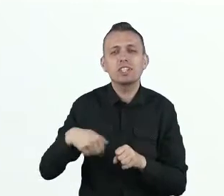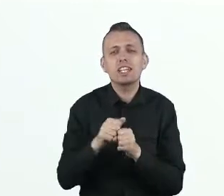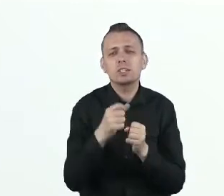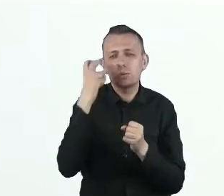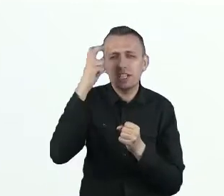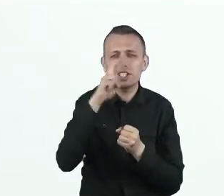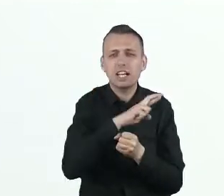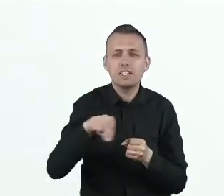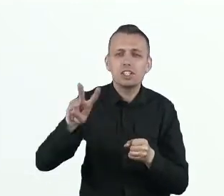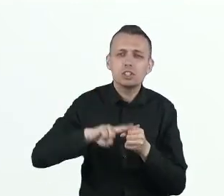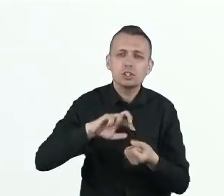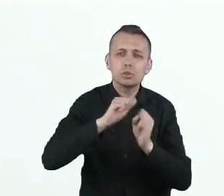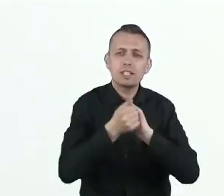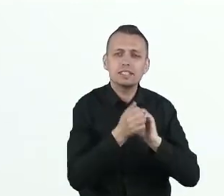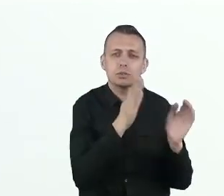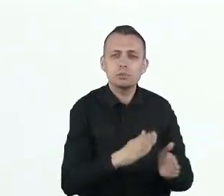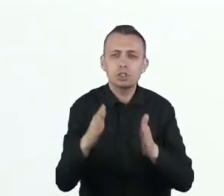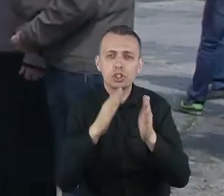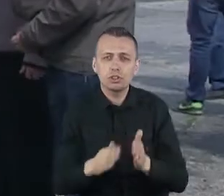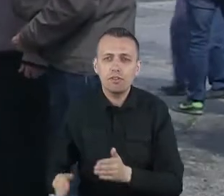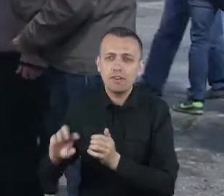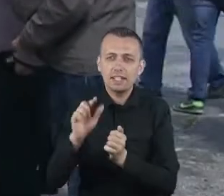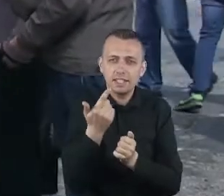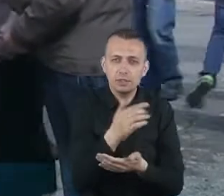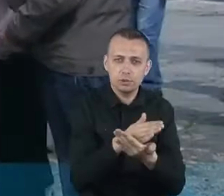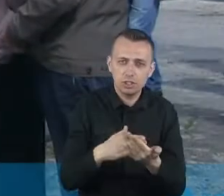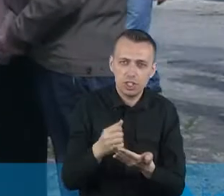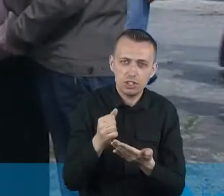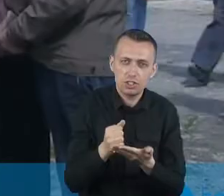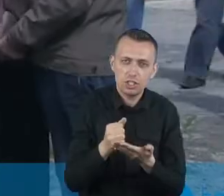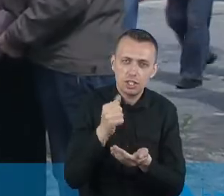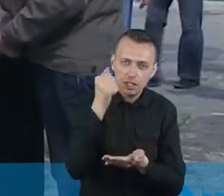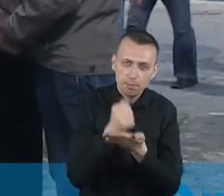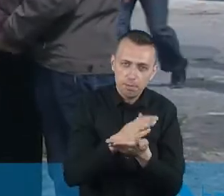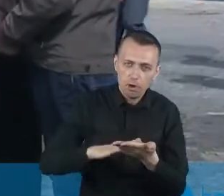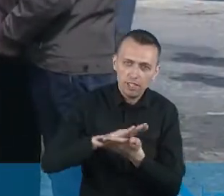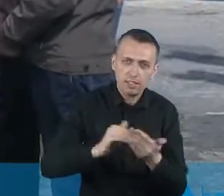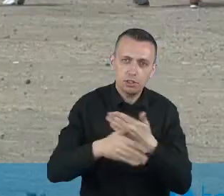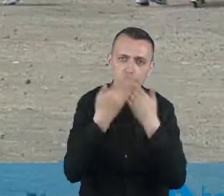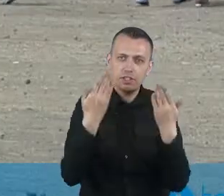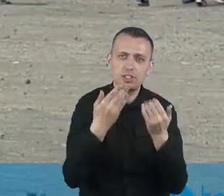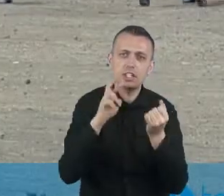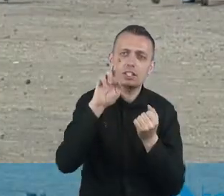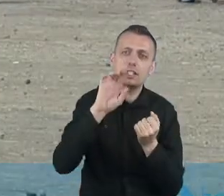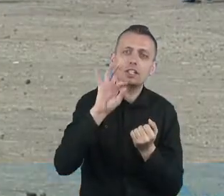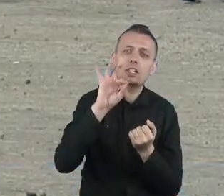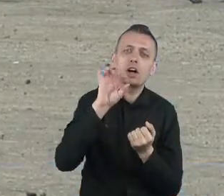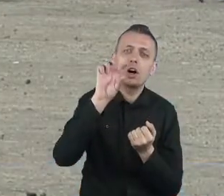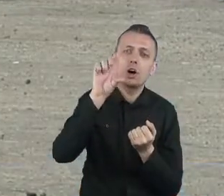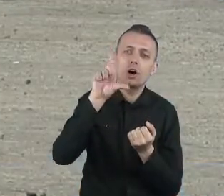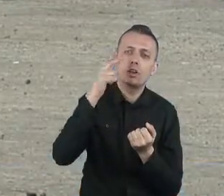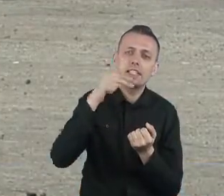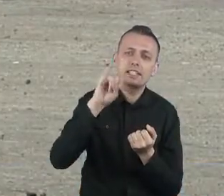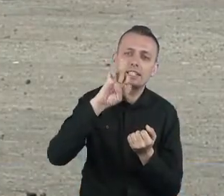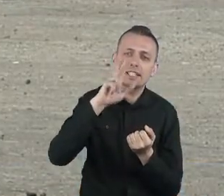przygotowywane na drugą edycję Powiatowego Dnia Rolnika. Po raz kolejny odbędzie się Powiatowy Dzień Rolnika, a na tę imprezę zapraszamy